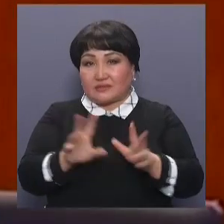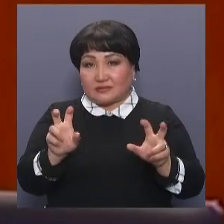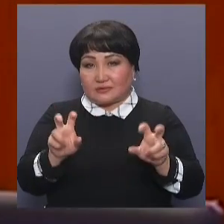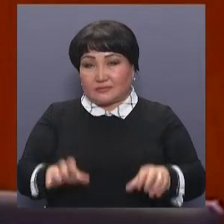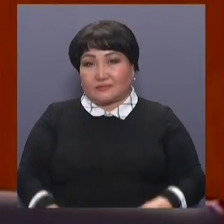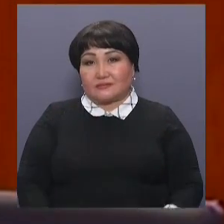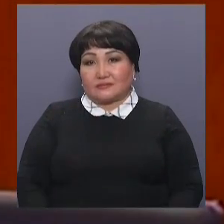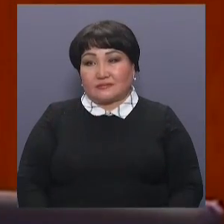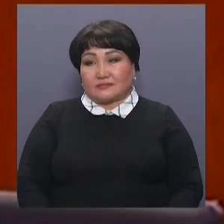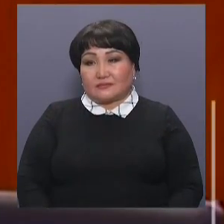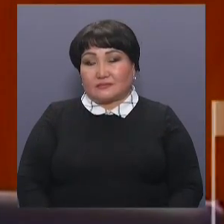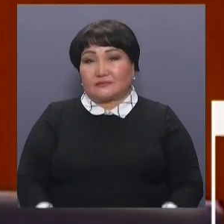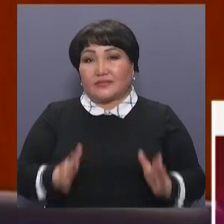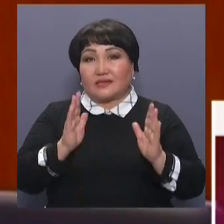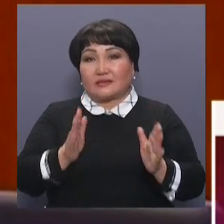В